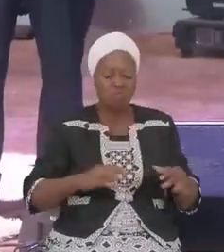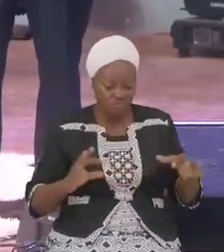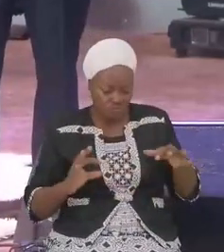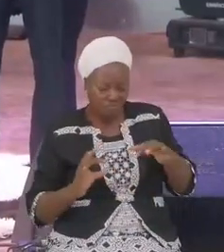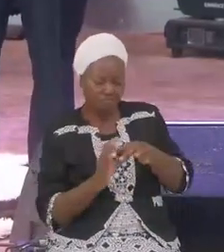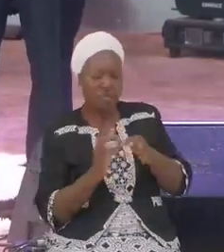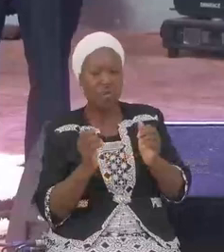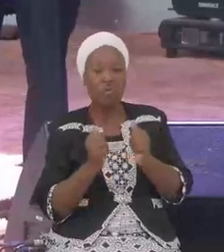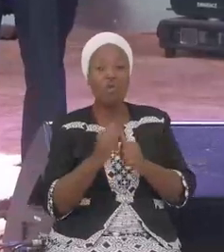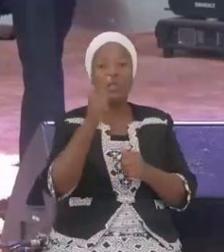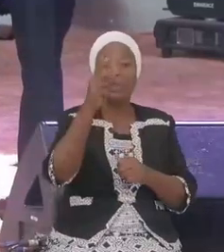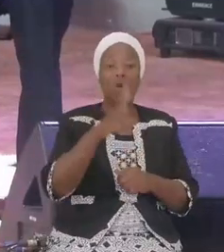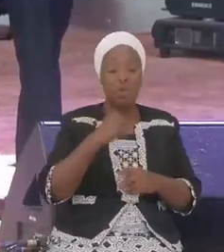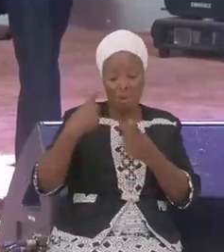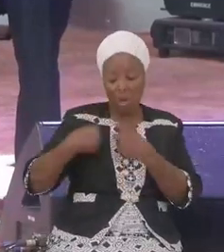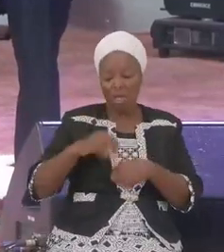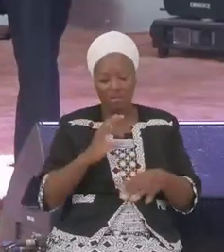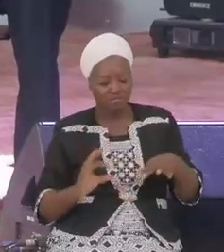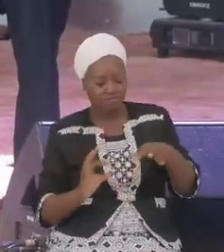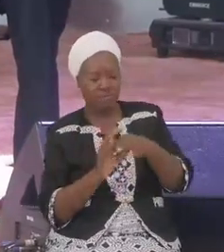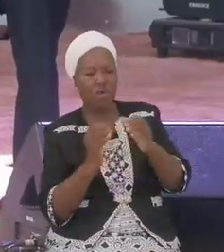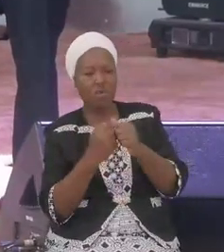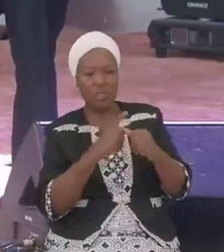réconcilie avec Dieu. Tu as la paix.